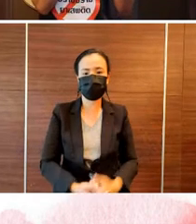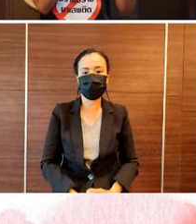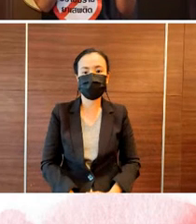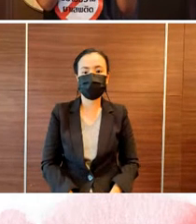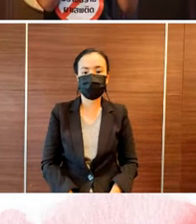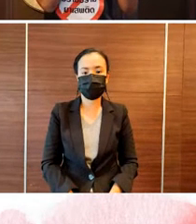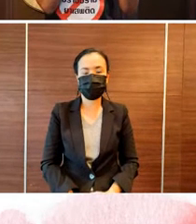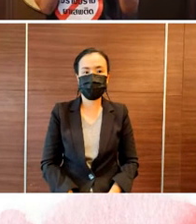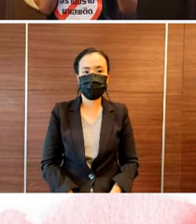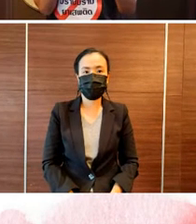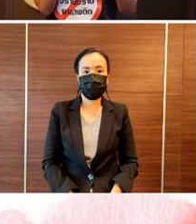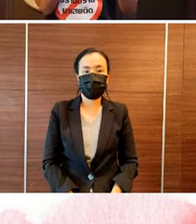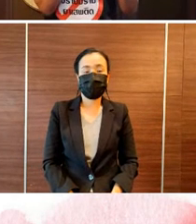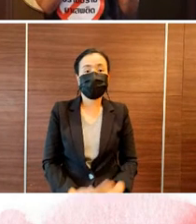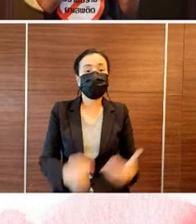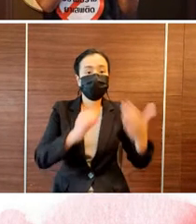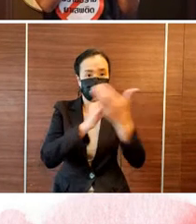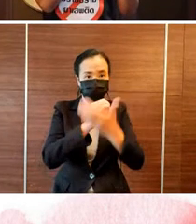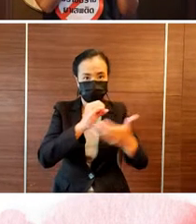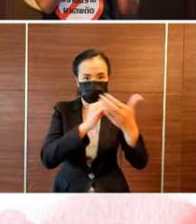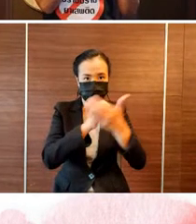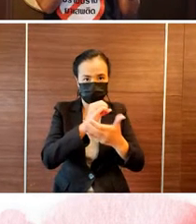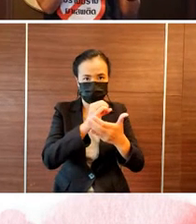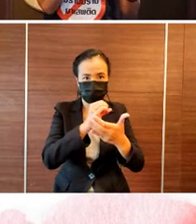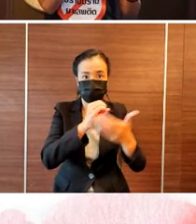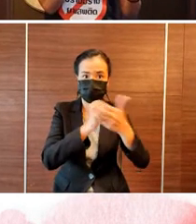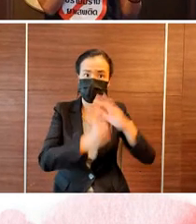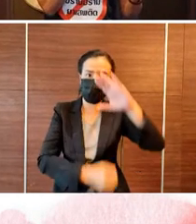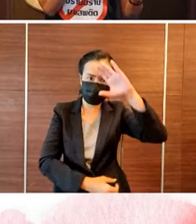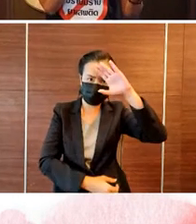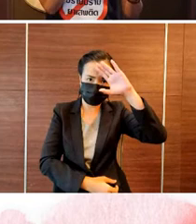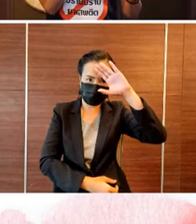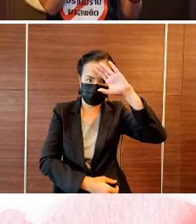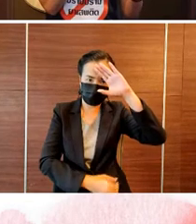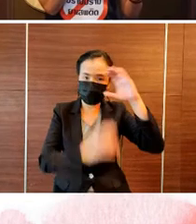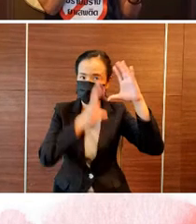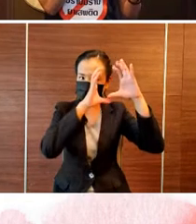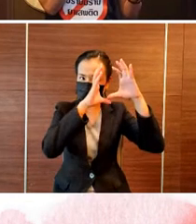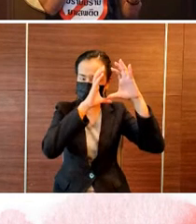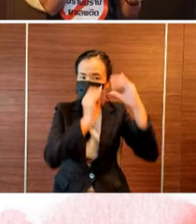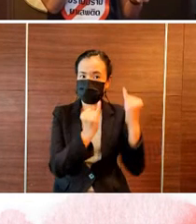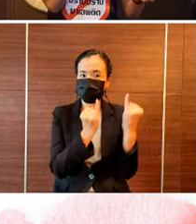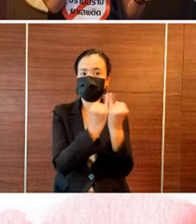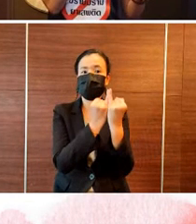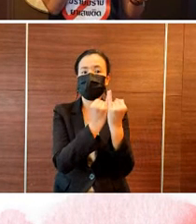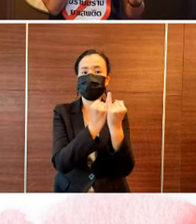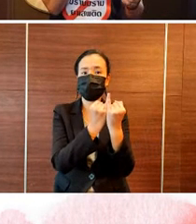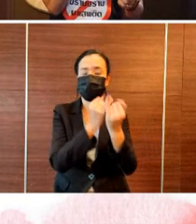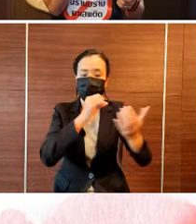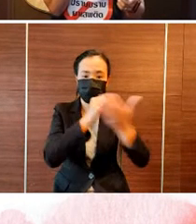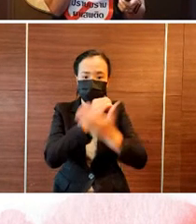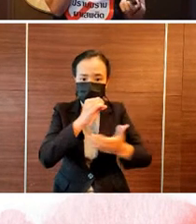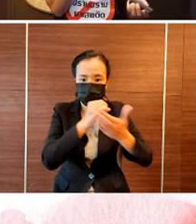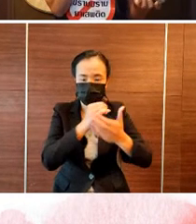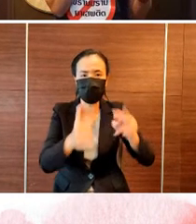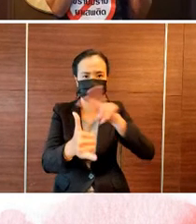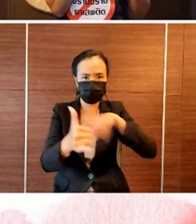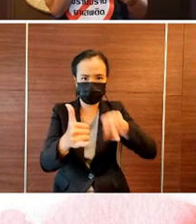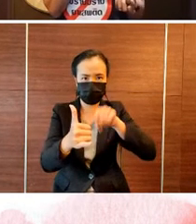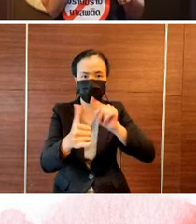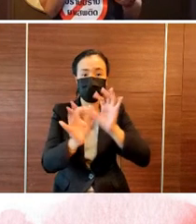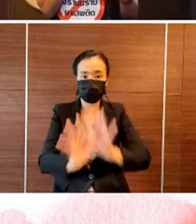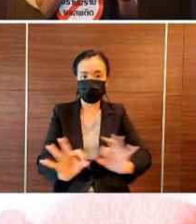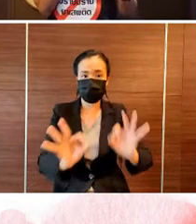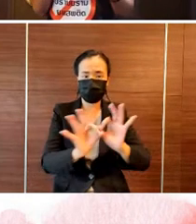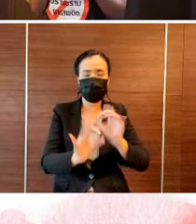คะผู้พึ่งพิงยาเสพติดถือเป็นผู้ป่วยนะคะเป็นโรคสมองติดยาซึ่งเป็นโรคเรื้อรังที่ต้องได้รับการดูแลรักษานะคะเ